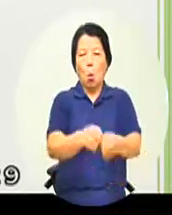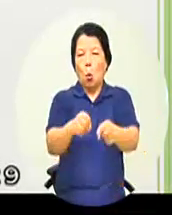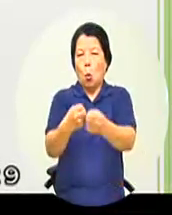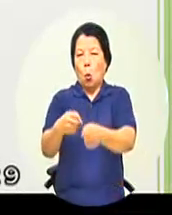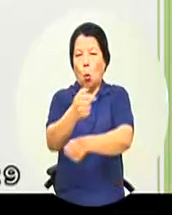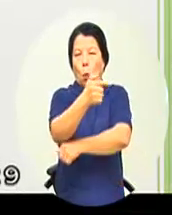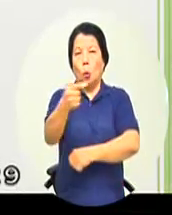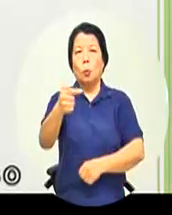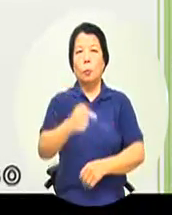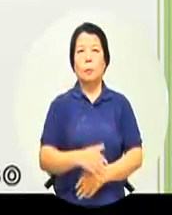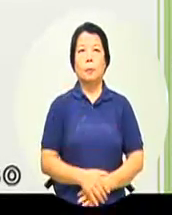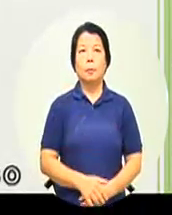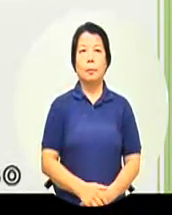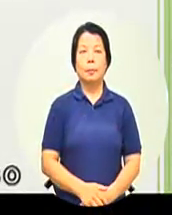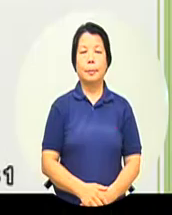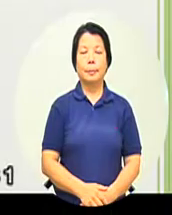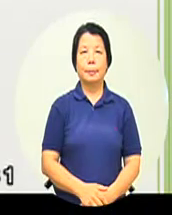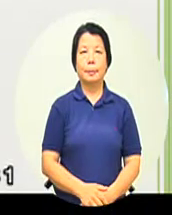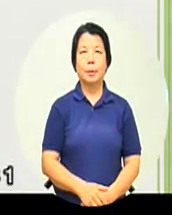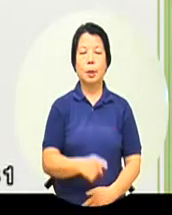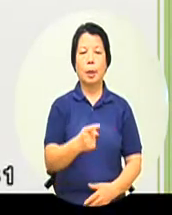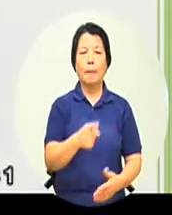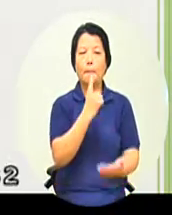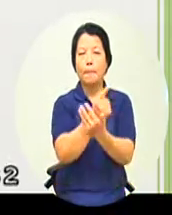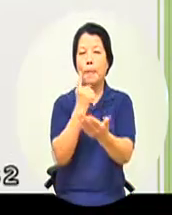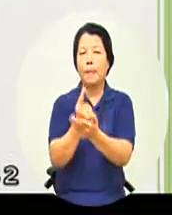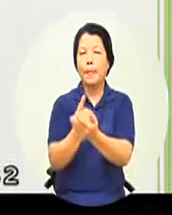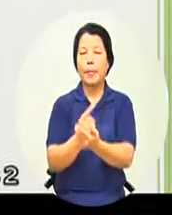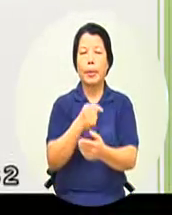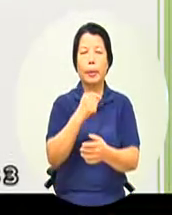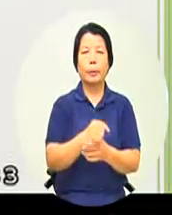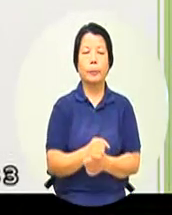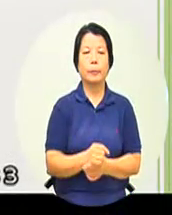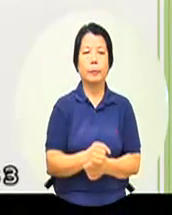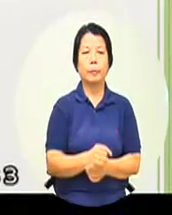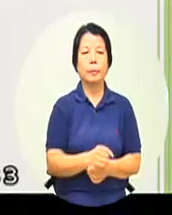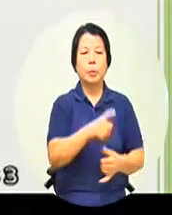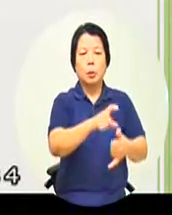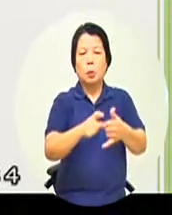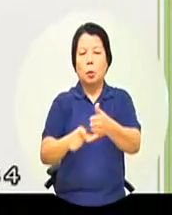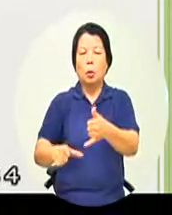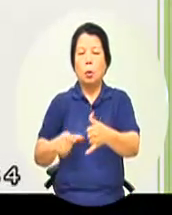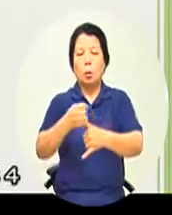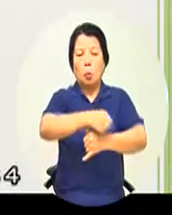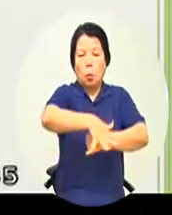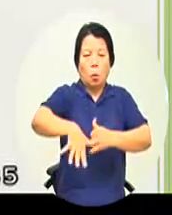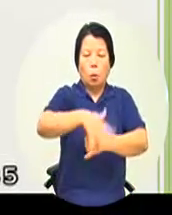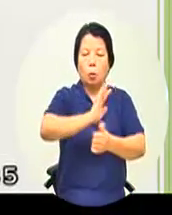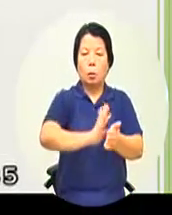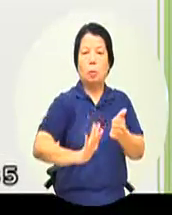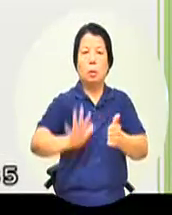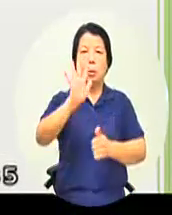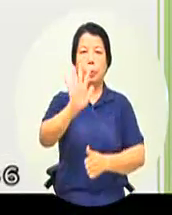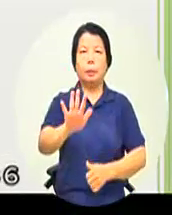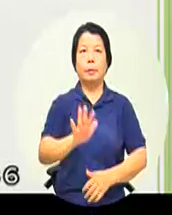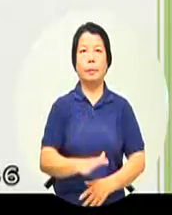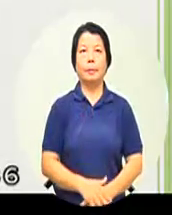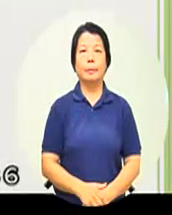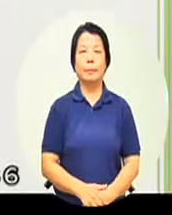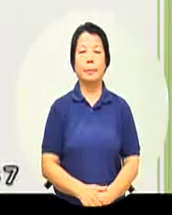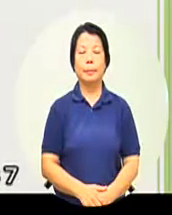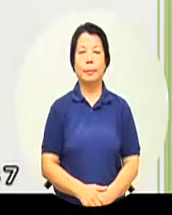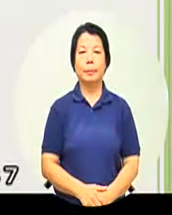当然，嘛是，这是各行各业嘞，包括着吼，各局处拢有影响着个。哦，啊，是本市嘞哈，多数